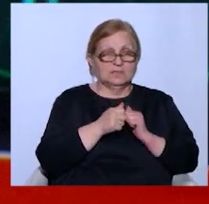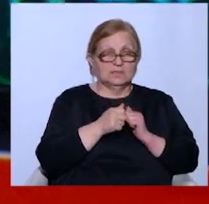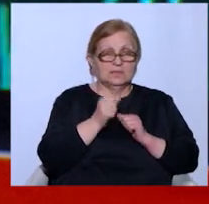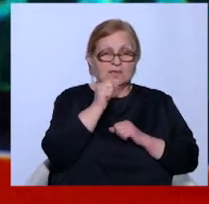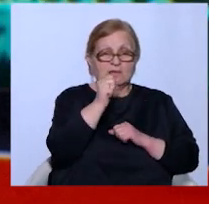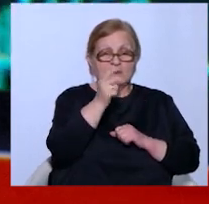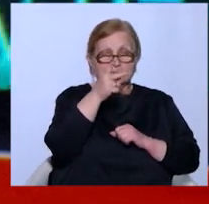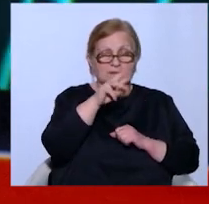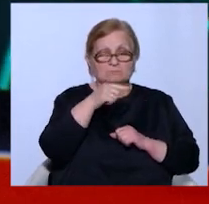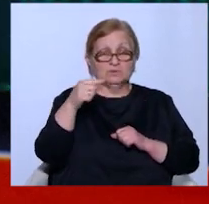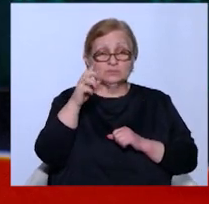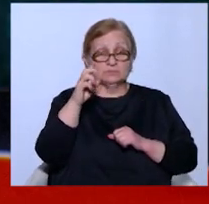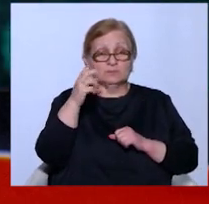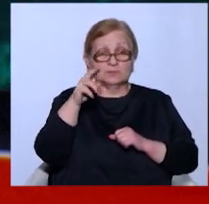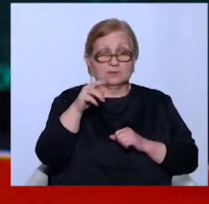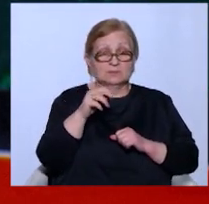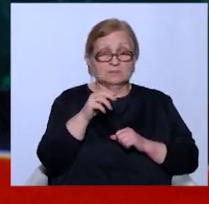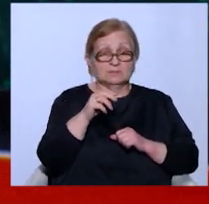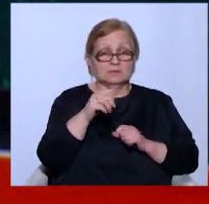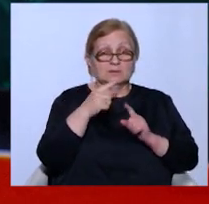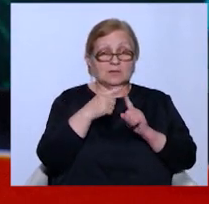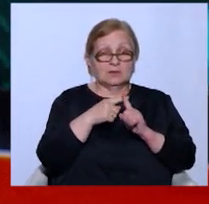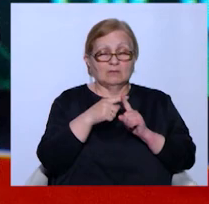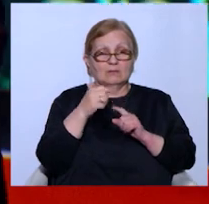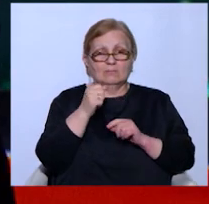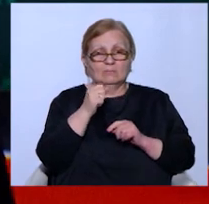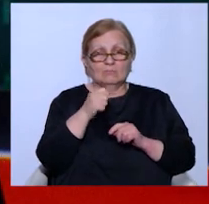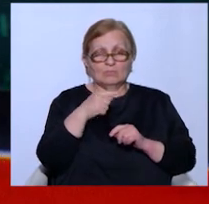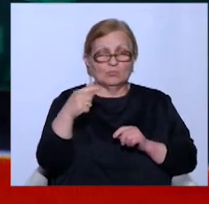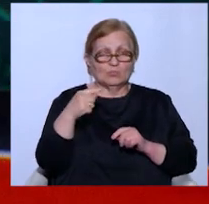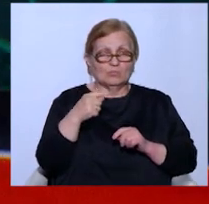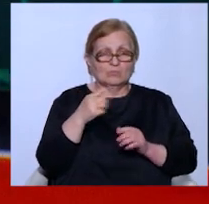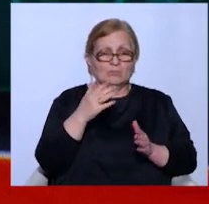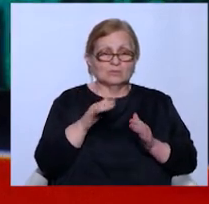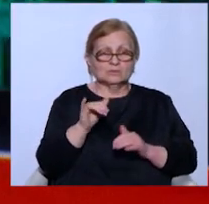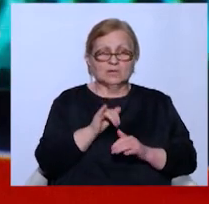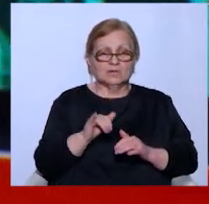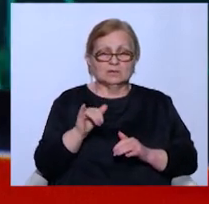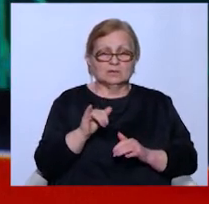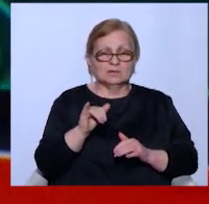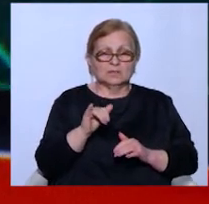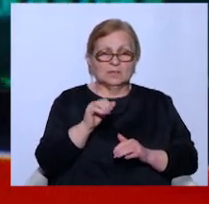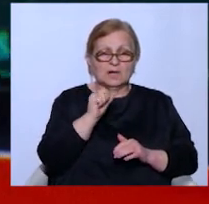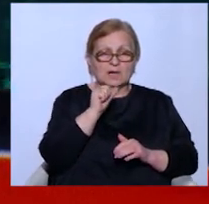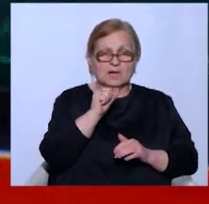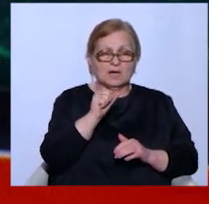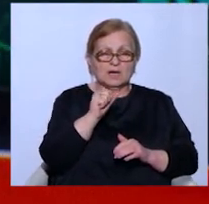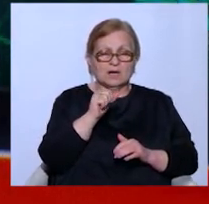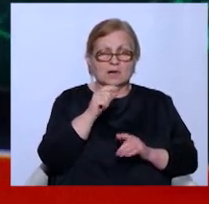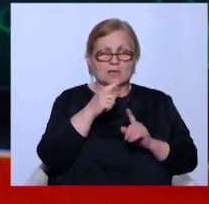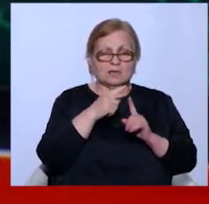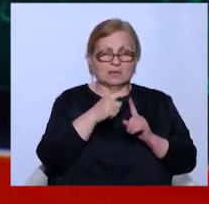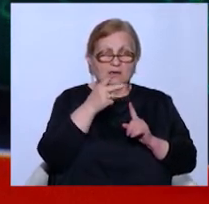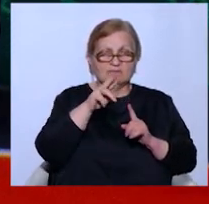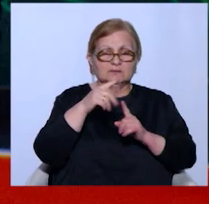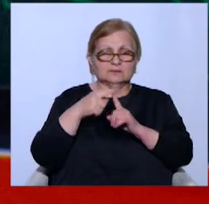a კვადრატს მინუს b კვადრატი უდრის a პლუს b a მინუს b. თუ გაქვთ სადმე ჩანაწერი a კვადრატს პლუს b კვადრატი, აი